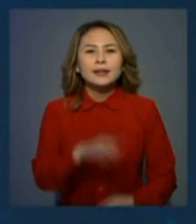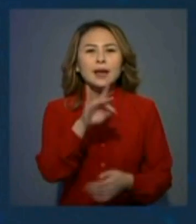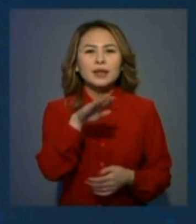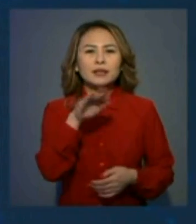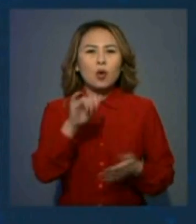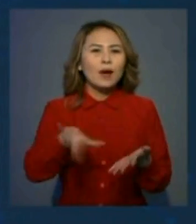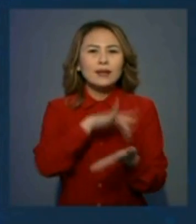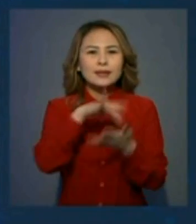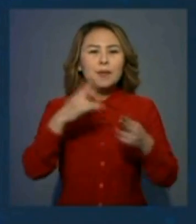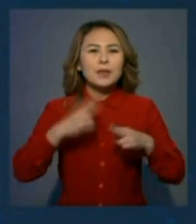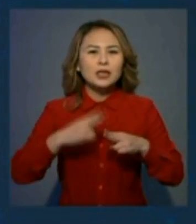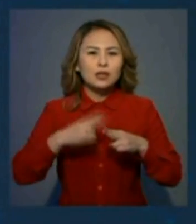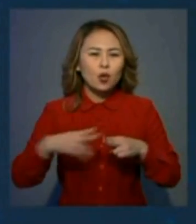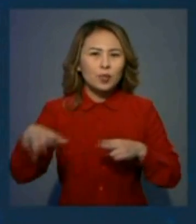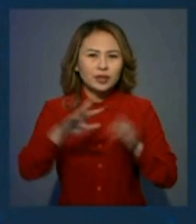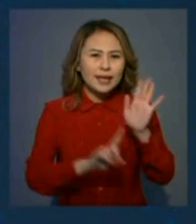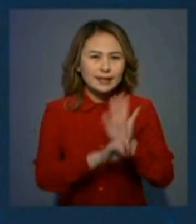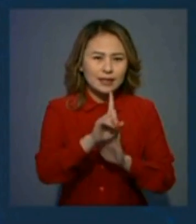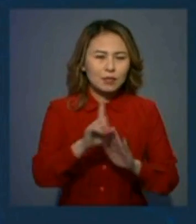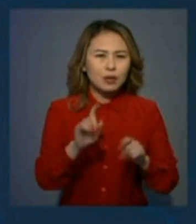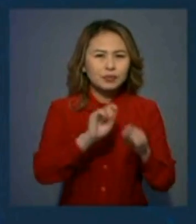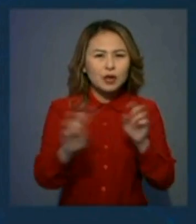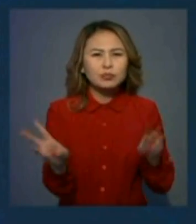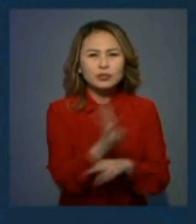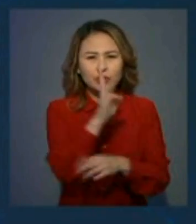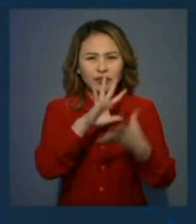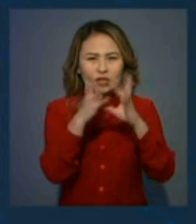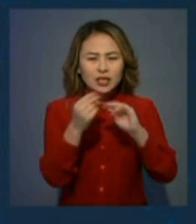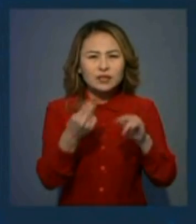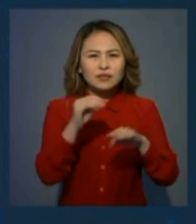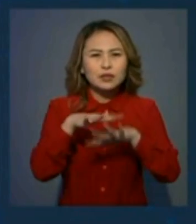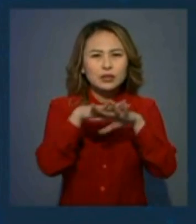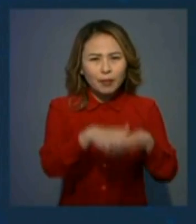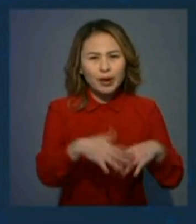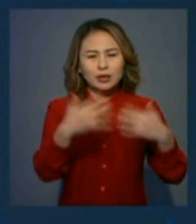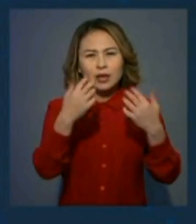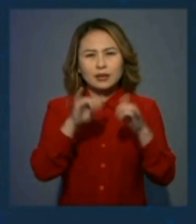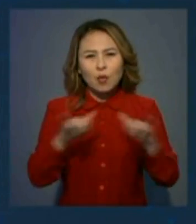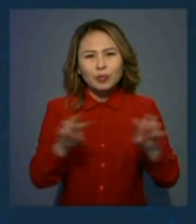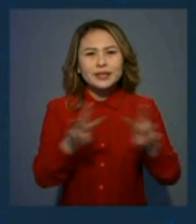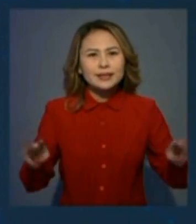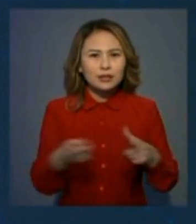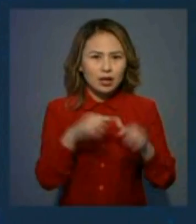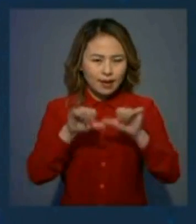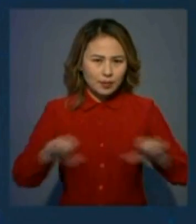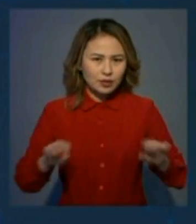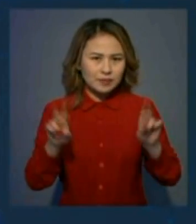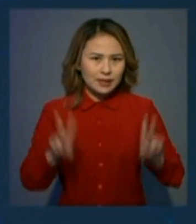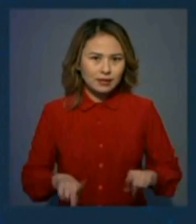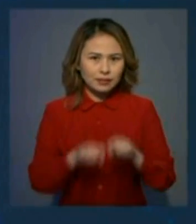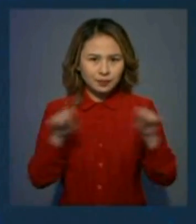Теміртау қаласындағы металлургиялық комбинатта болған өрттің себебін анықтау үшін инвестициялар және даму министрлігі жанынан арнай комиссия